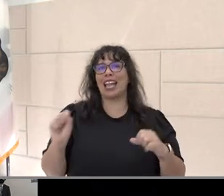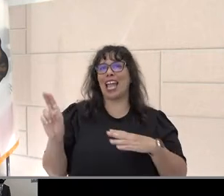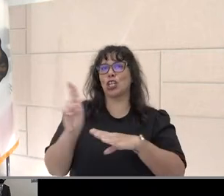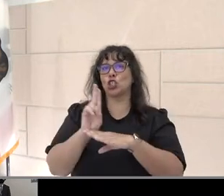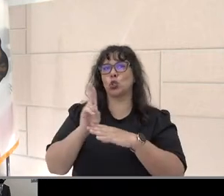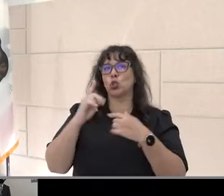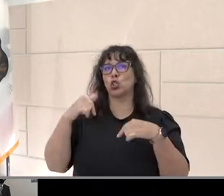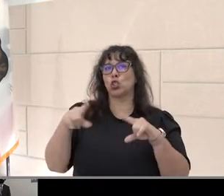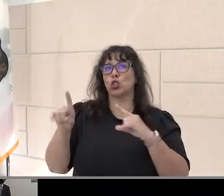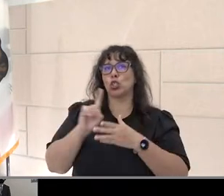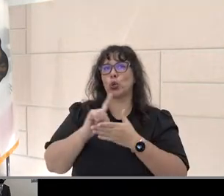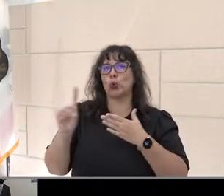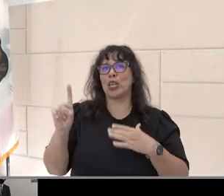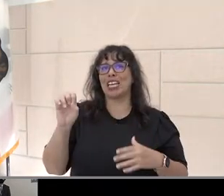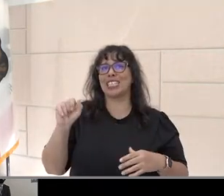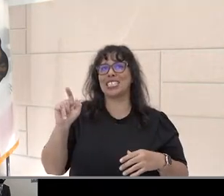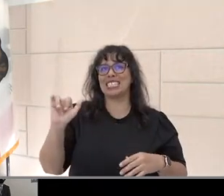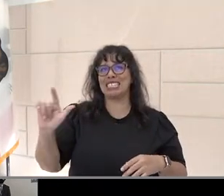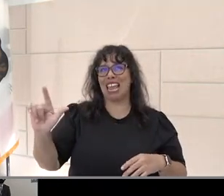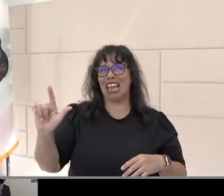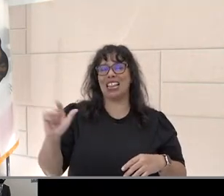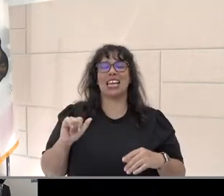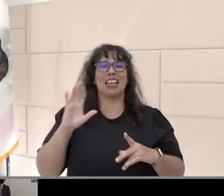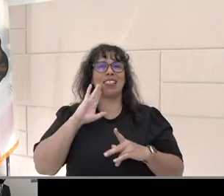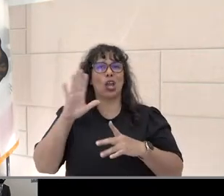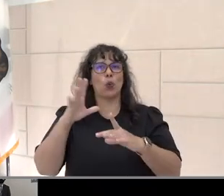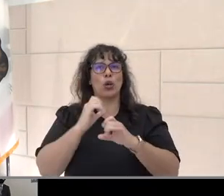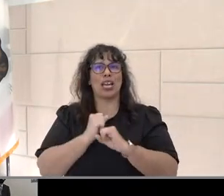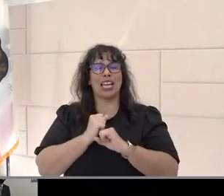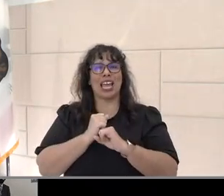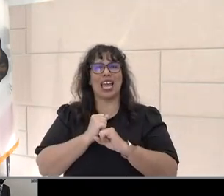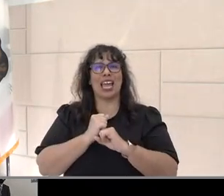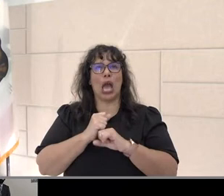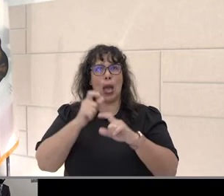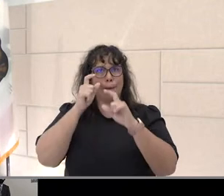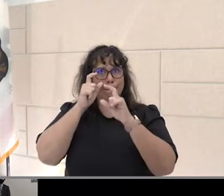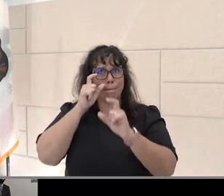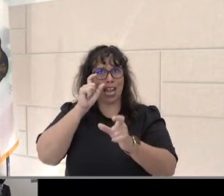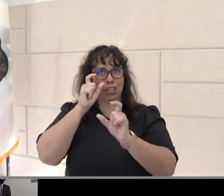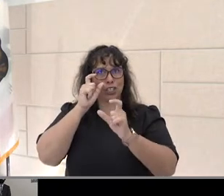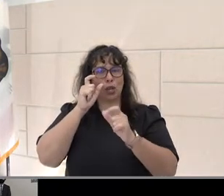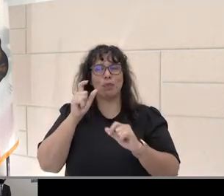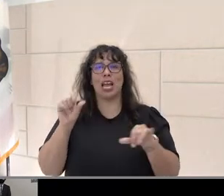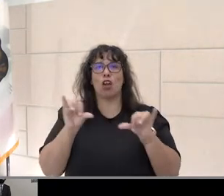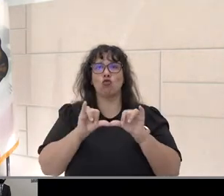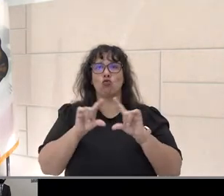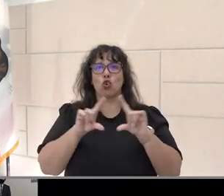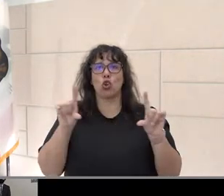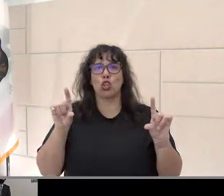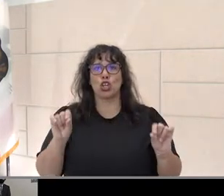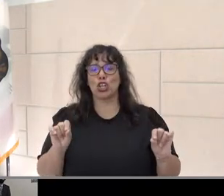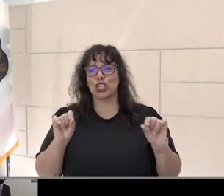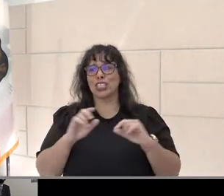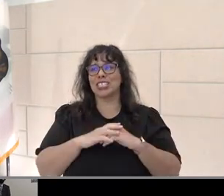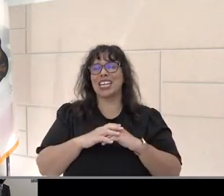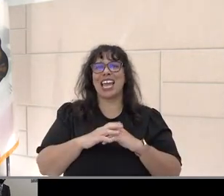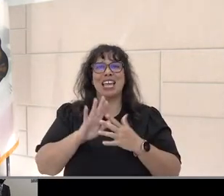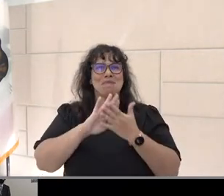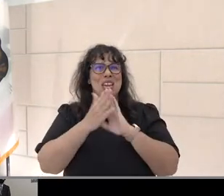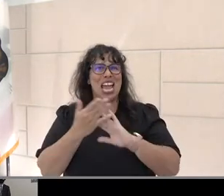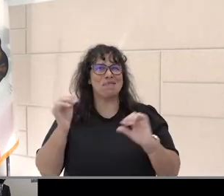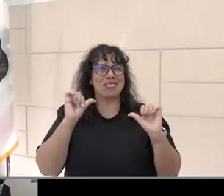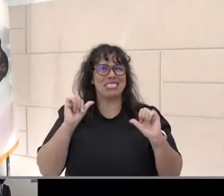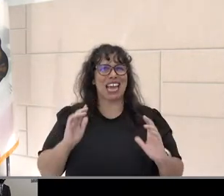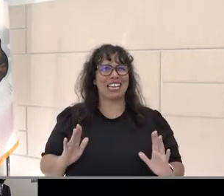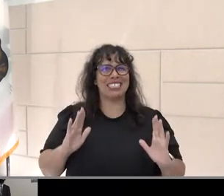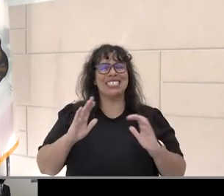នៅអ្វីដែលគេបានយកមកប្រើប្រាស់នៅក្នុងពេលរៀនកម្មវិធីសិលមានបន្តដើ